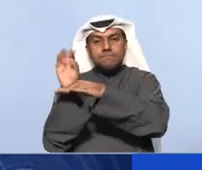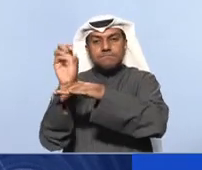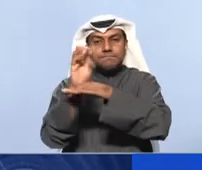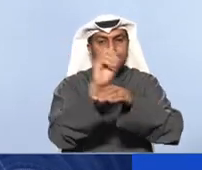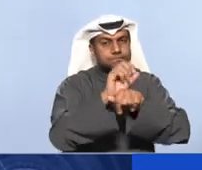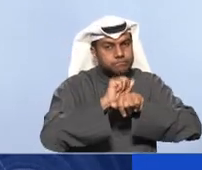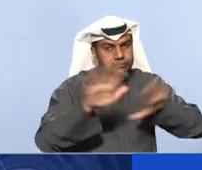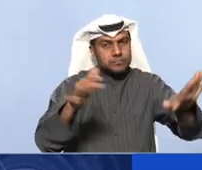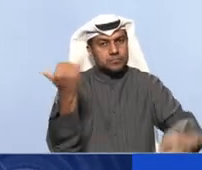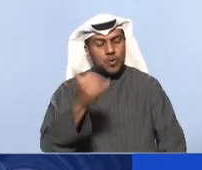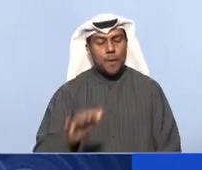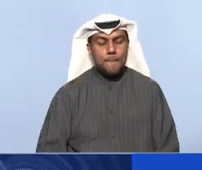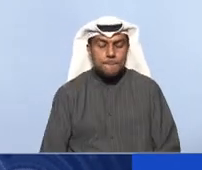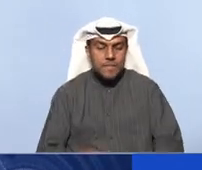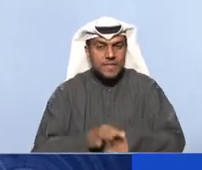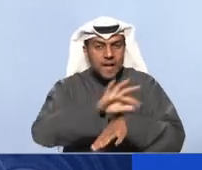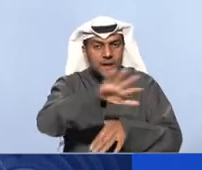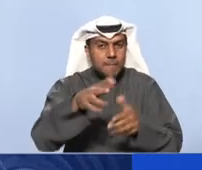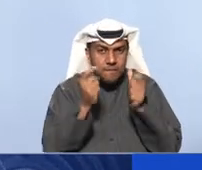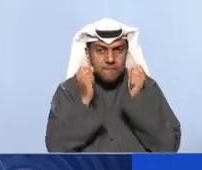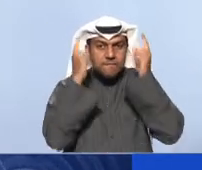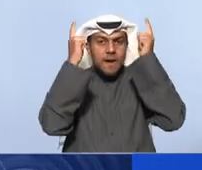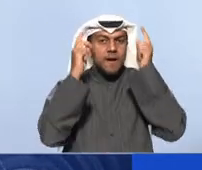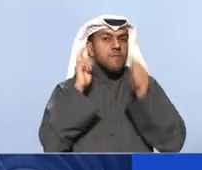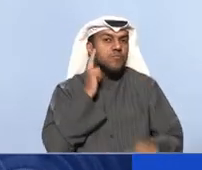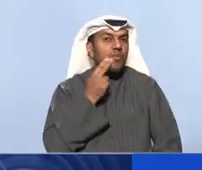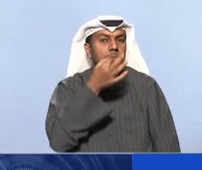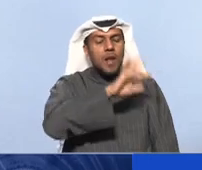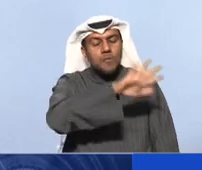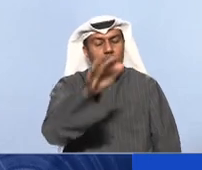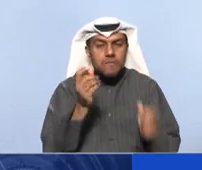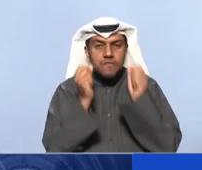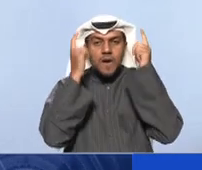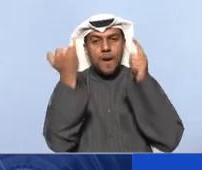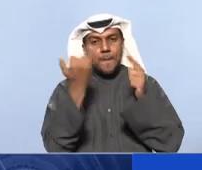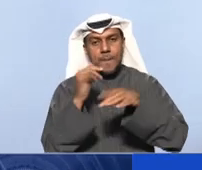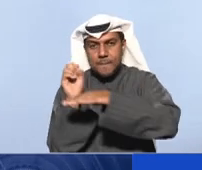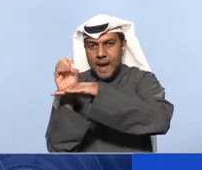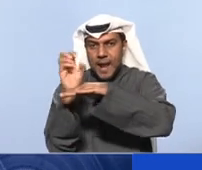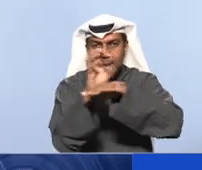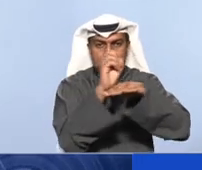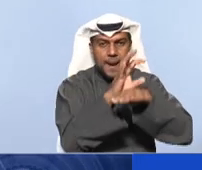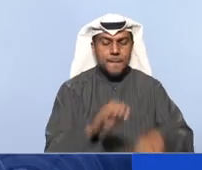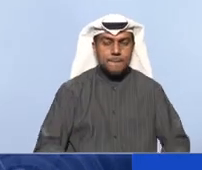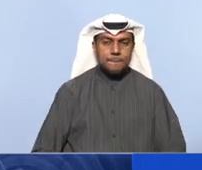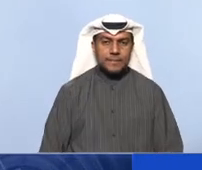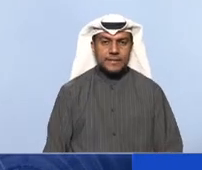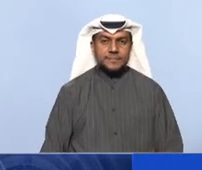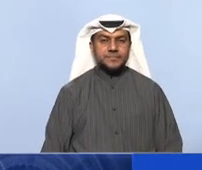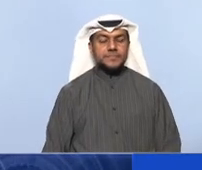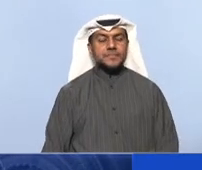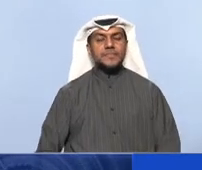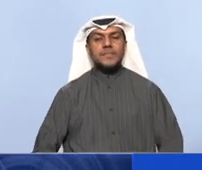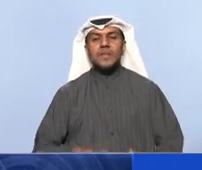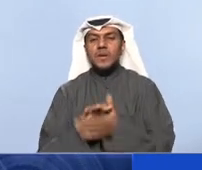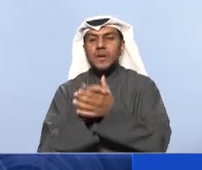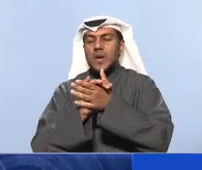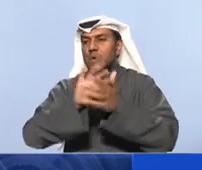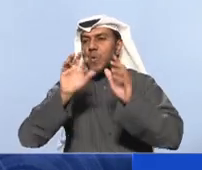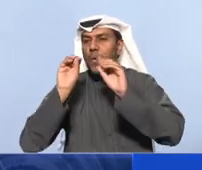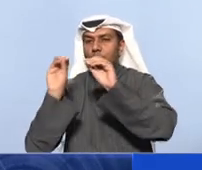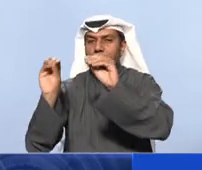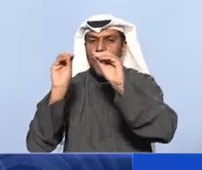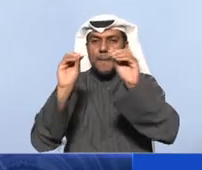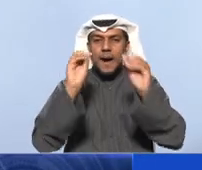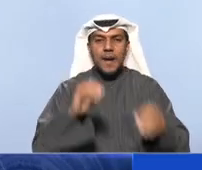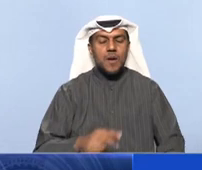التوعوية. أود أن أشيد حقيقة بدور الزملاء في مختلف القطاعات